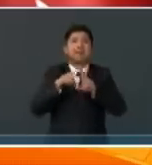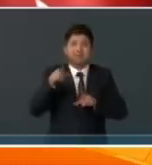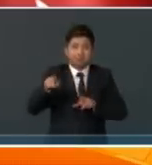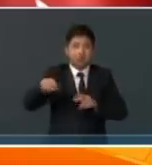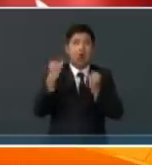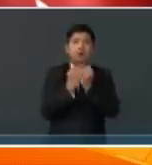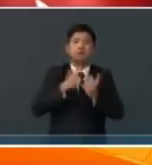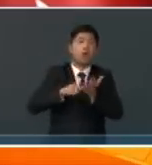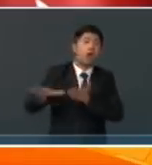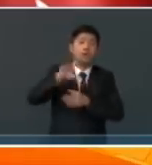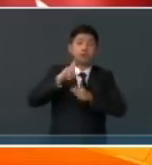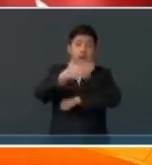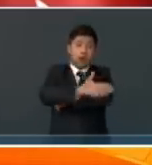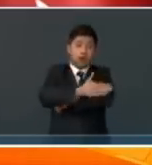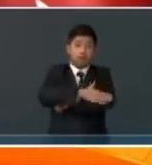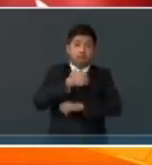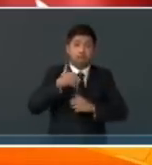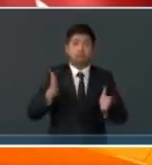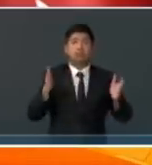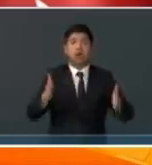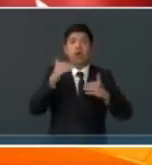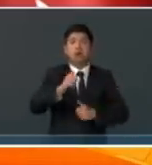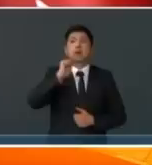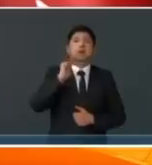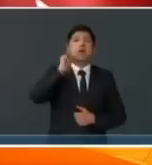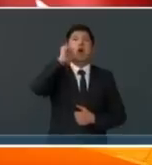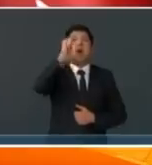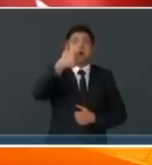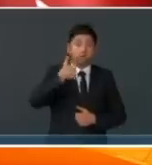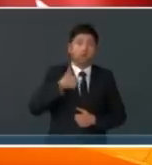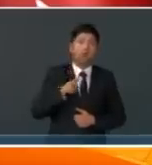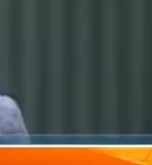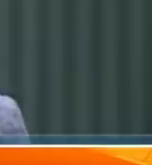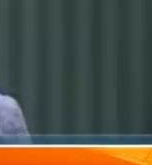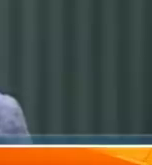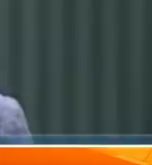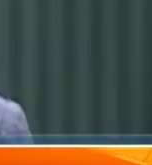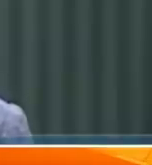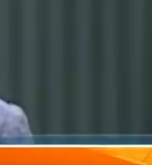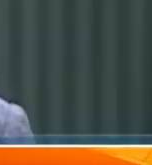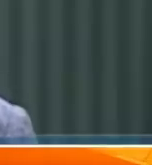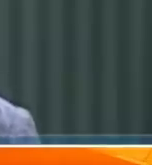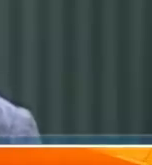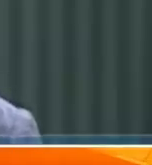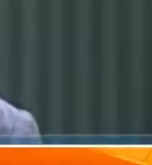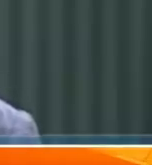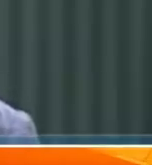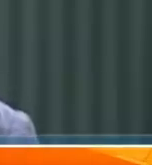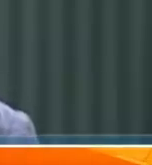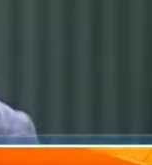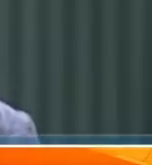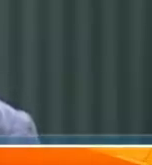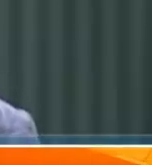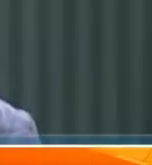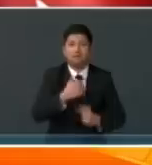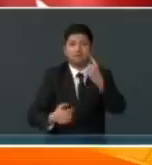kardeşlerimize yönelik bir yardım paketini Yarın yola çıkartıyoruz halkımızdan tek